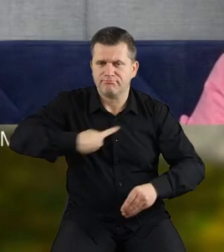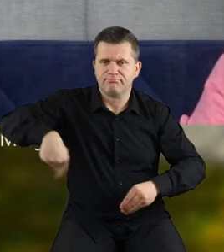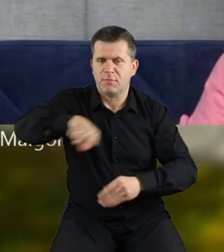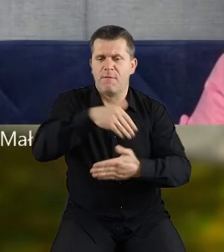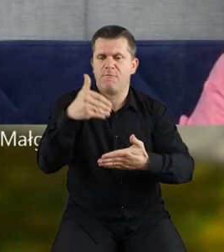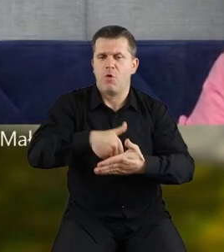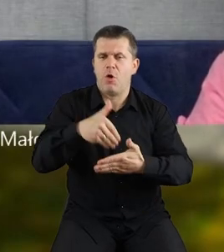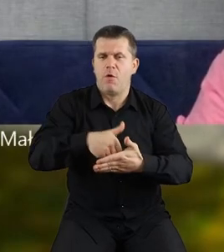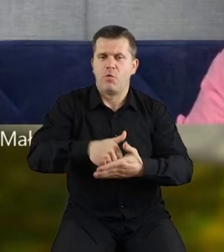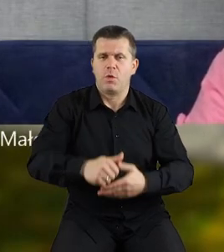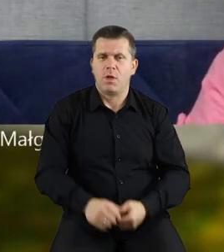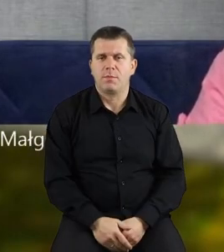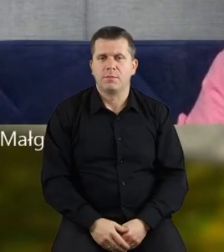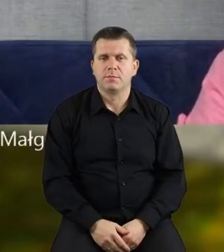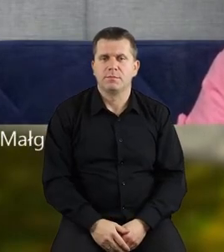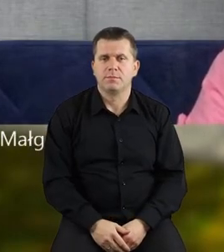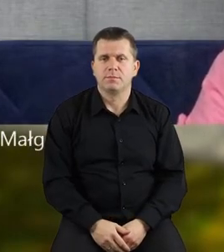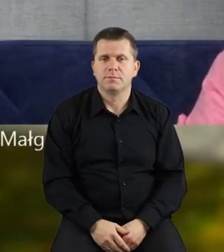się wychowujemy.